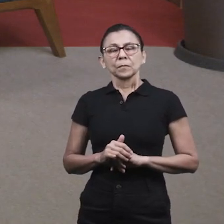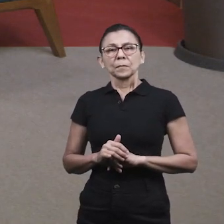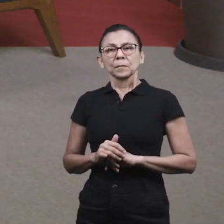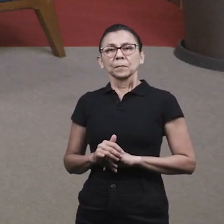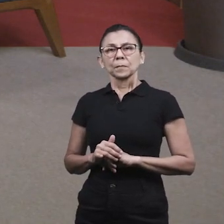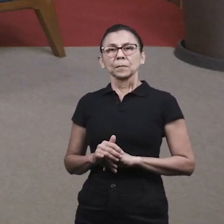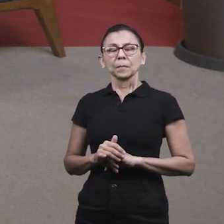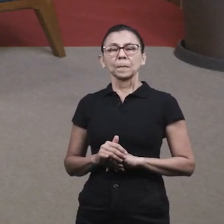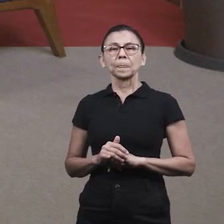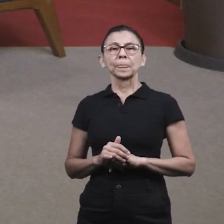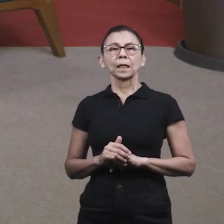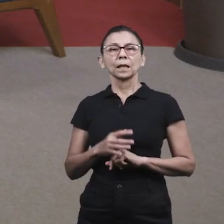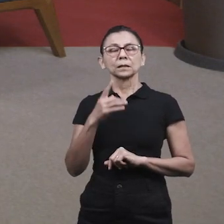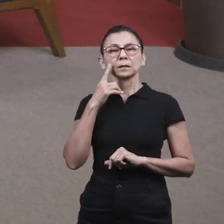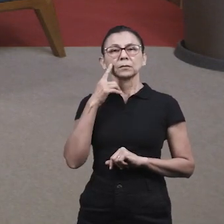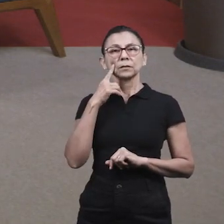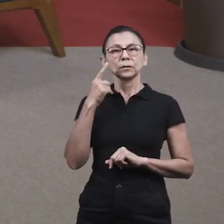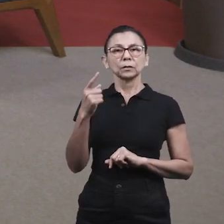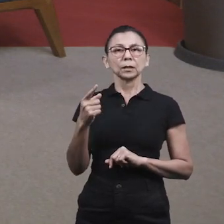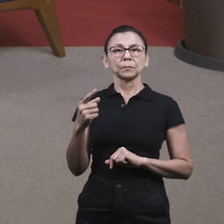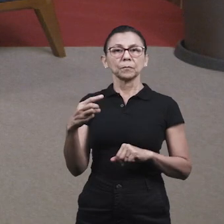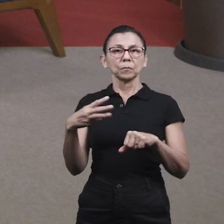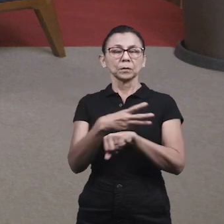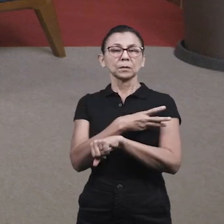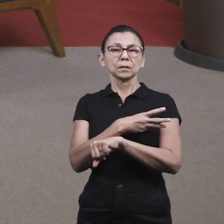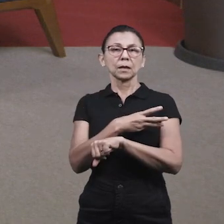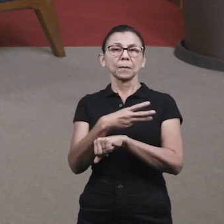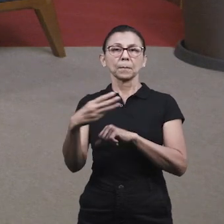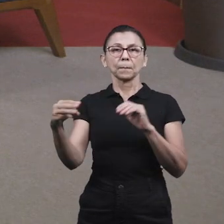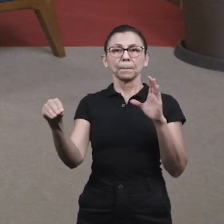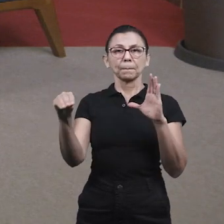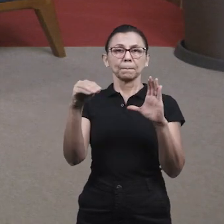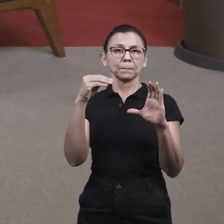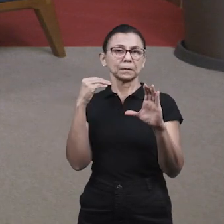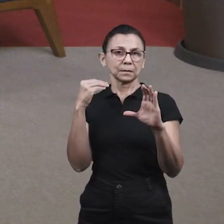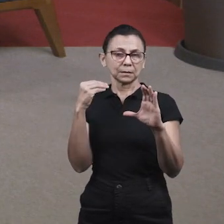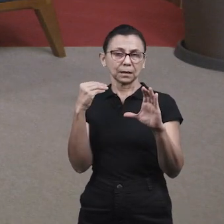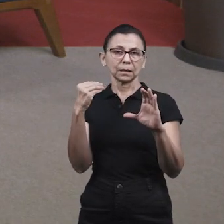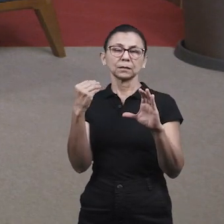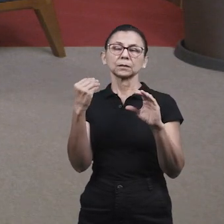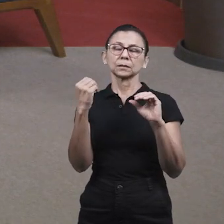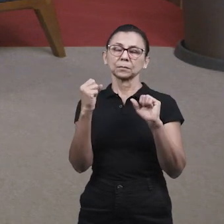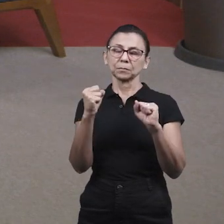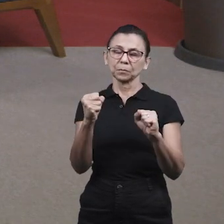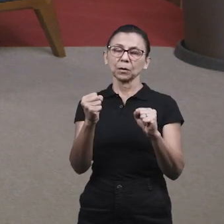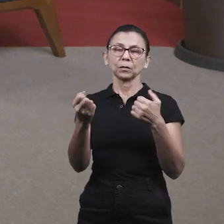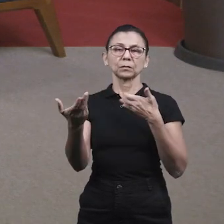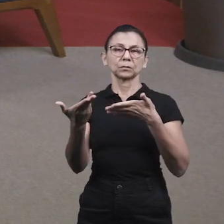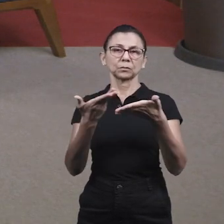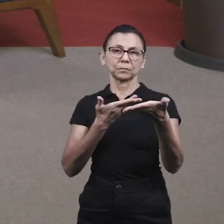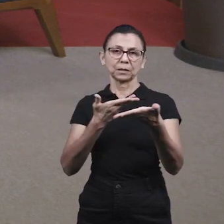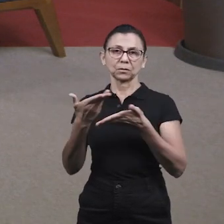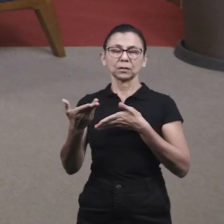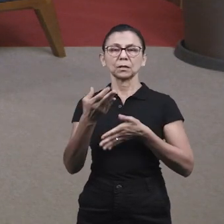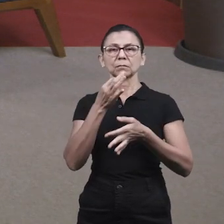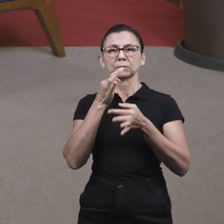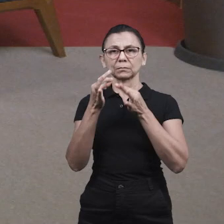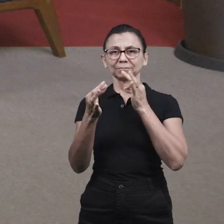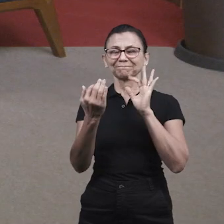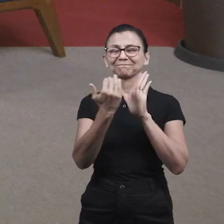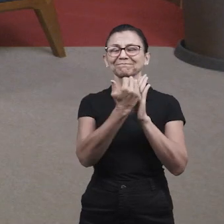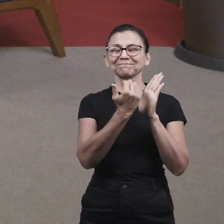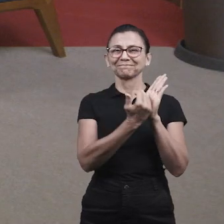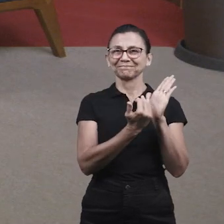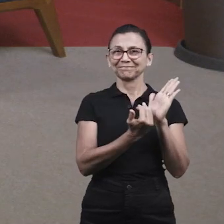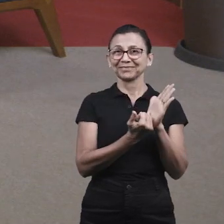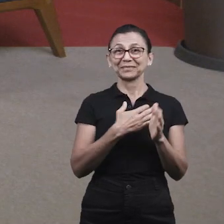faire un commentaire à propos du programme. Il y a un code qui apparaît à l'écran. Vous pouvez pointer l'appareil photo de votre smartphone sur ce